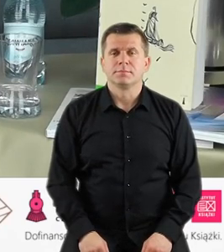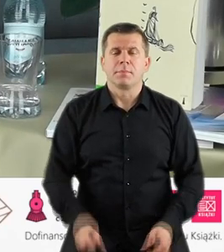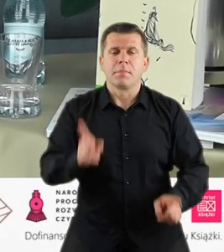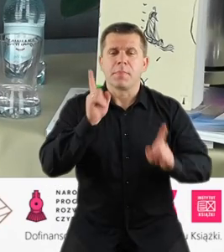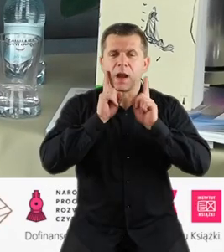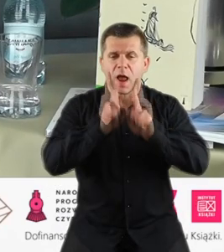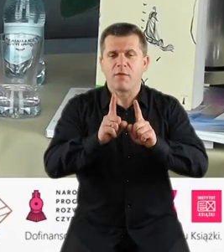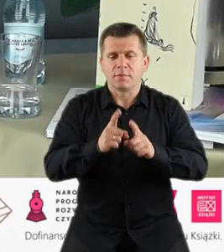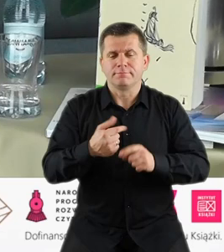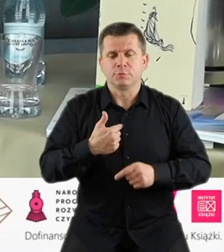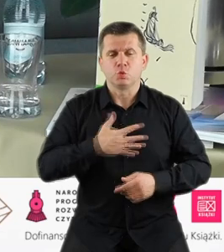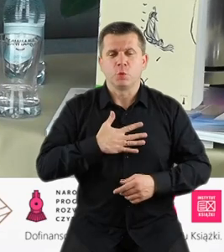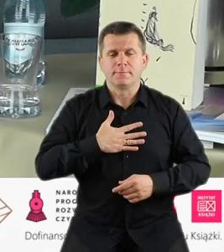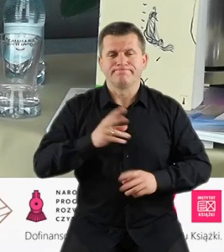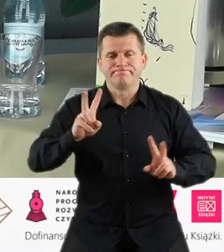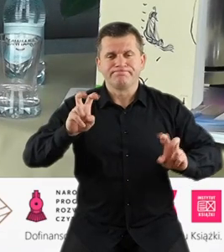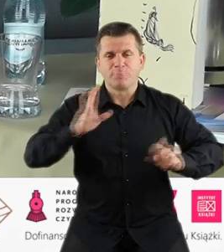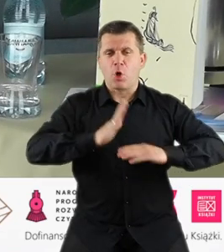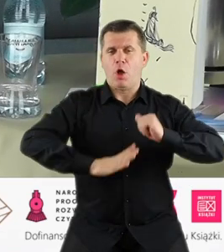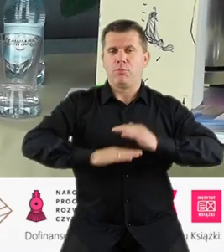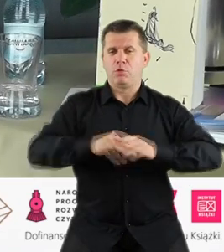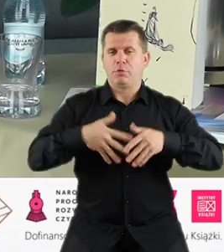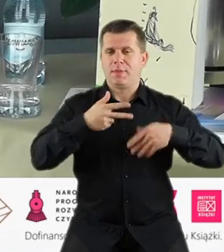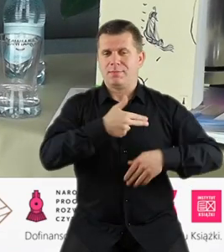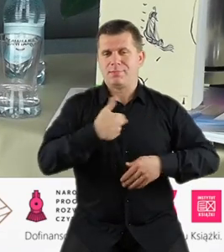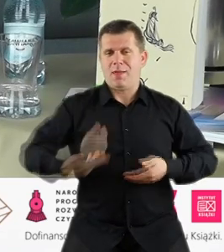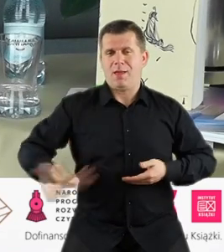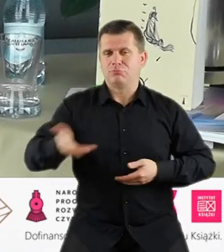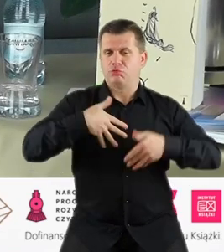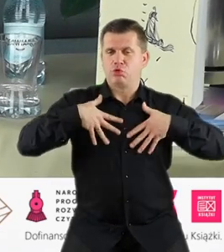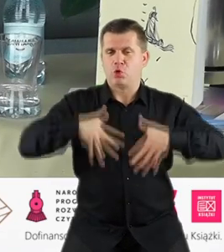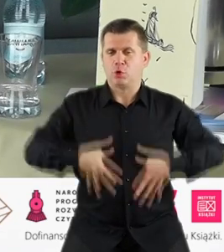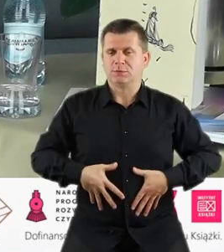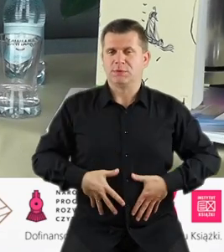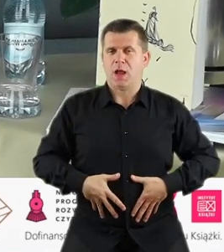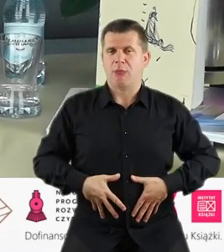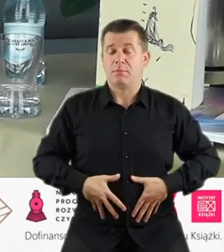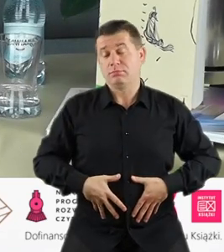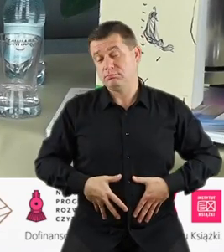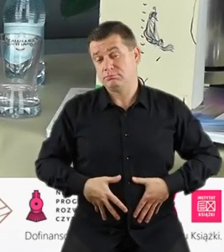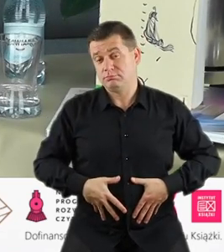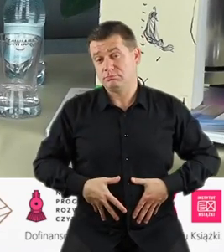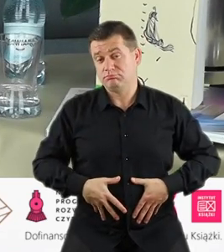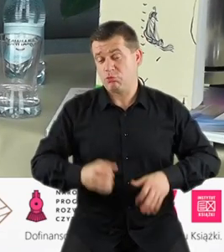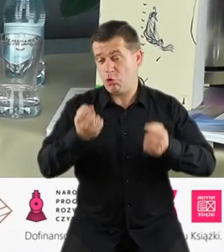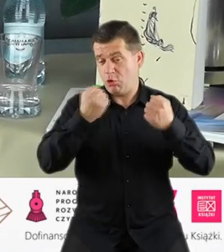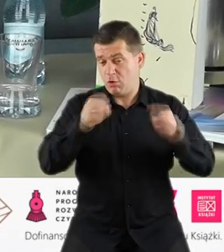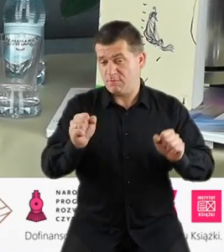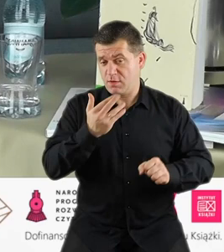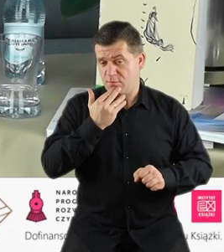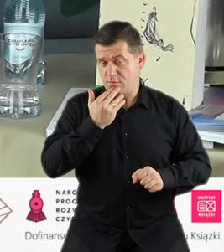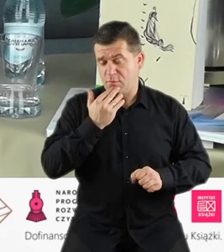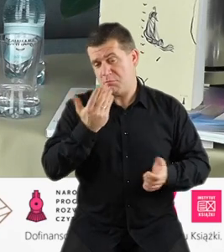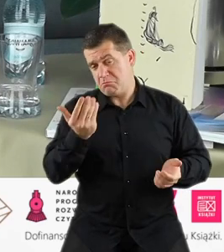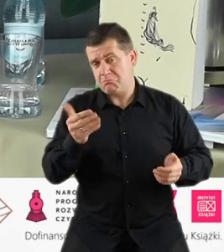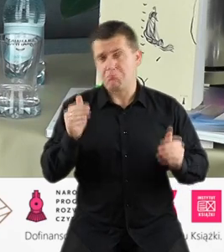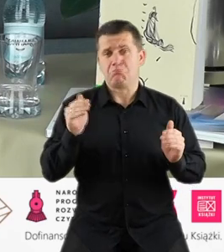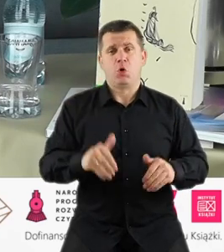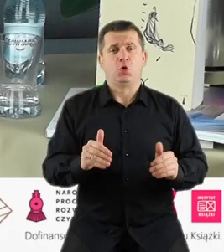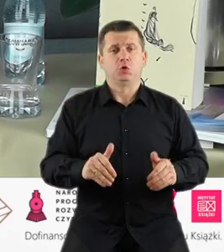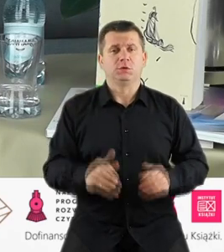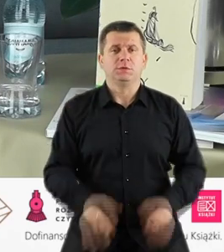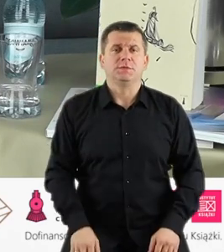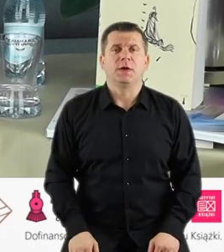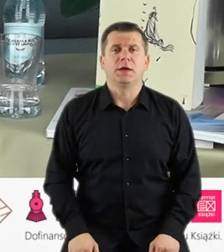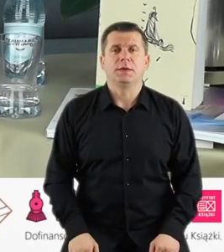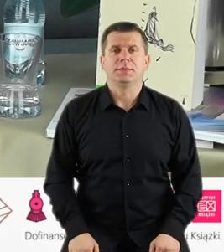buduje naszą tożsamość? To dość śmiała teza, ale możliwa też w kontekście tej książki i innych, o których